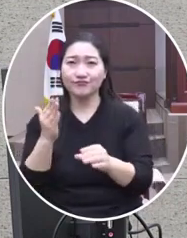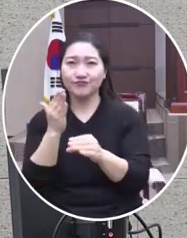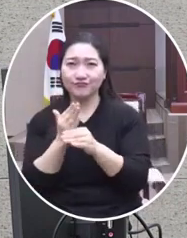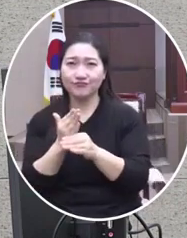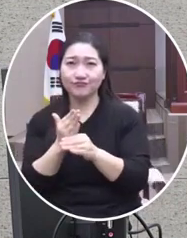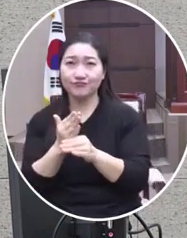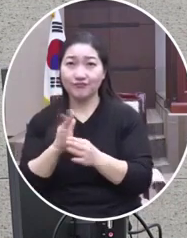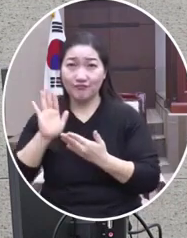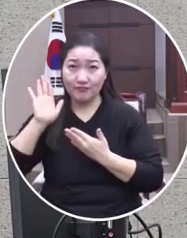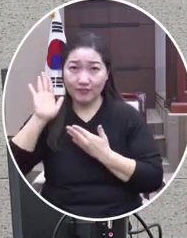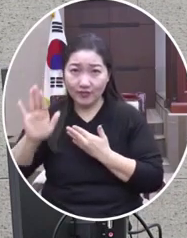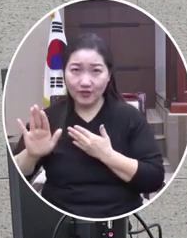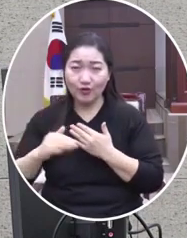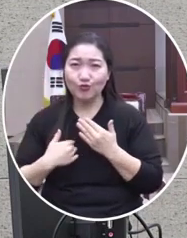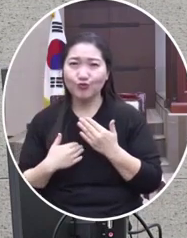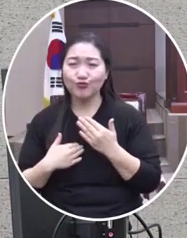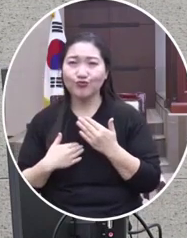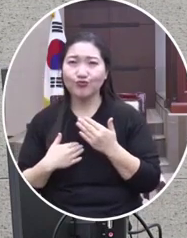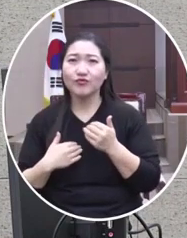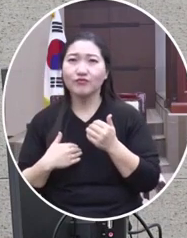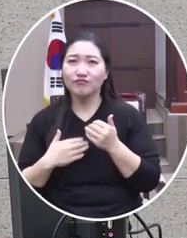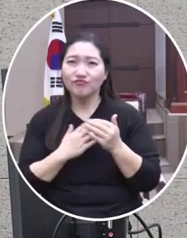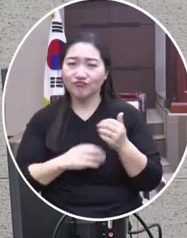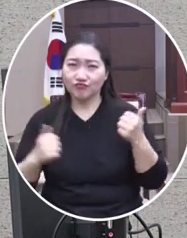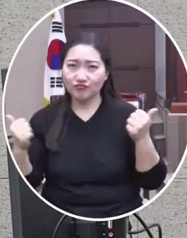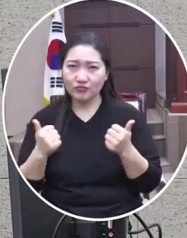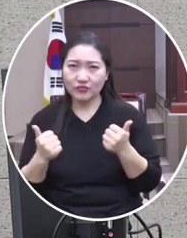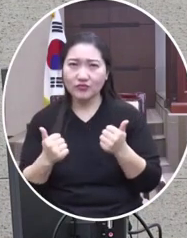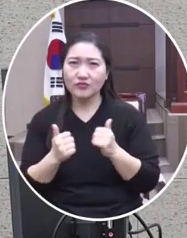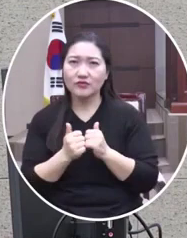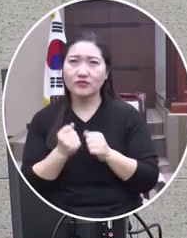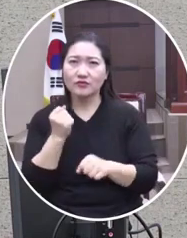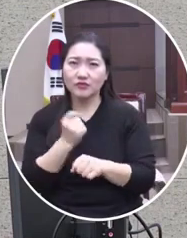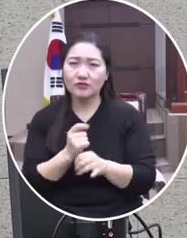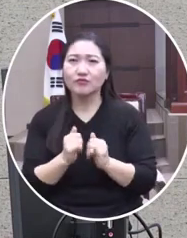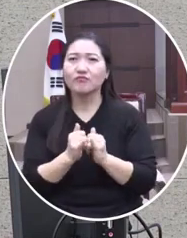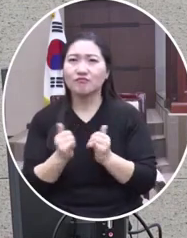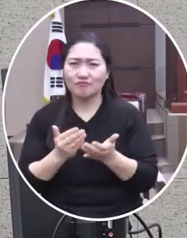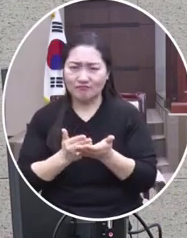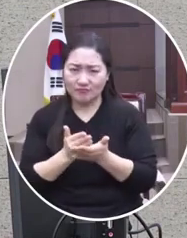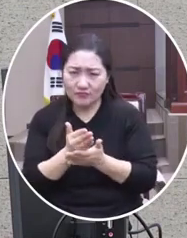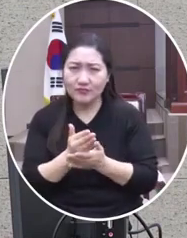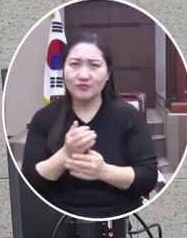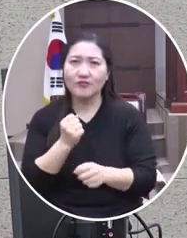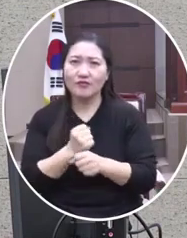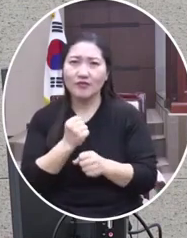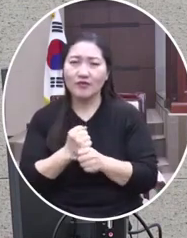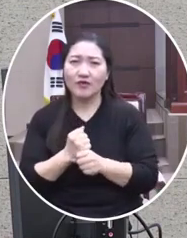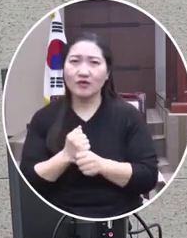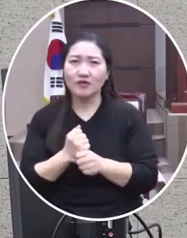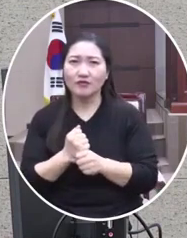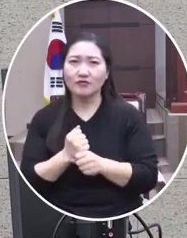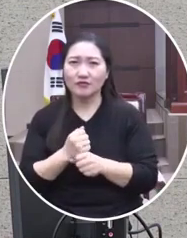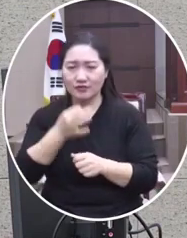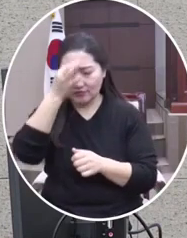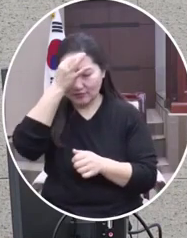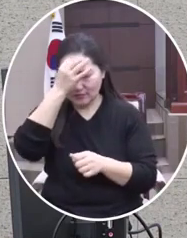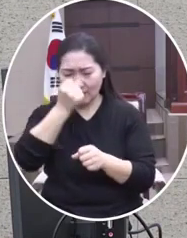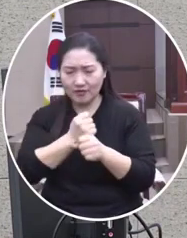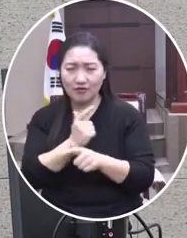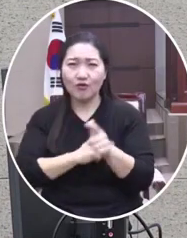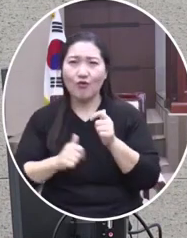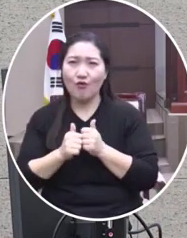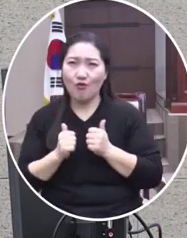있습니다 앞으로도 리 의회는 전문성을 높이고 역량을 강화하기 위해 고민하고 또